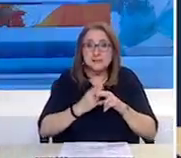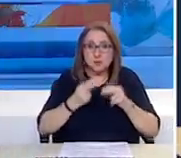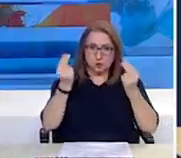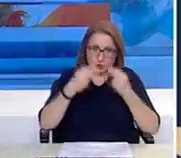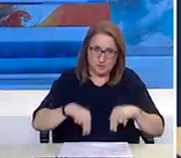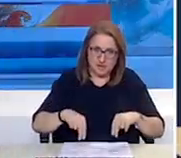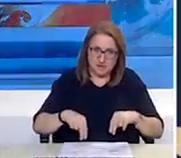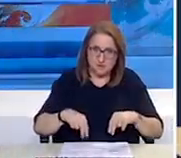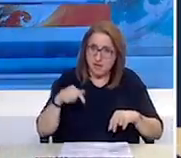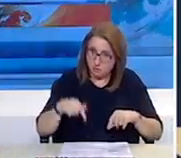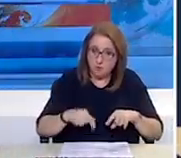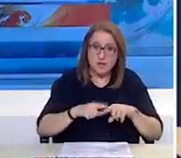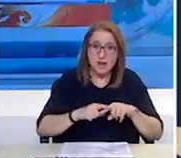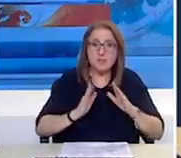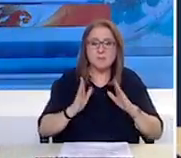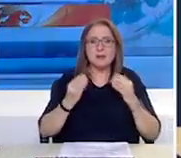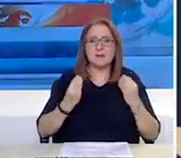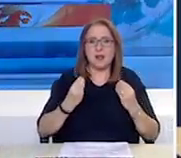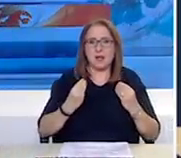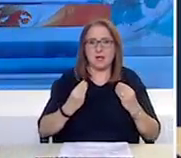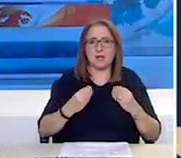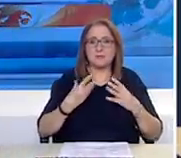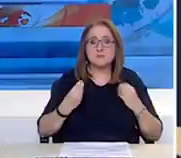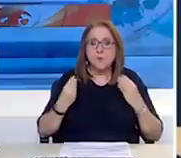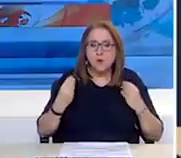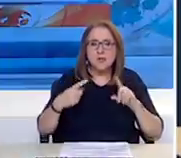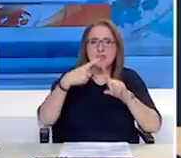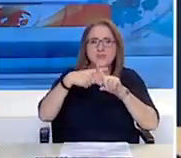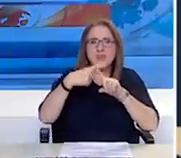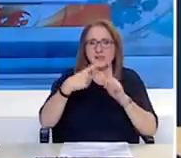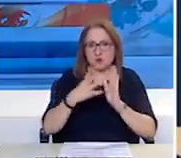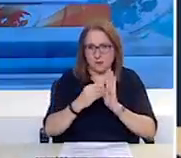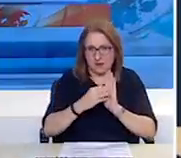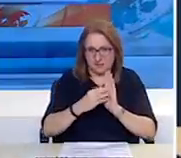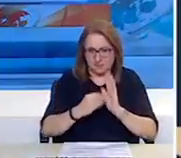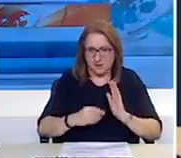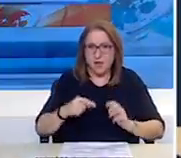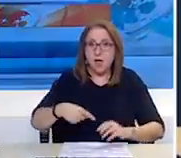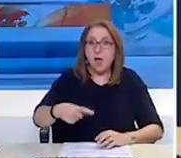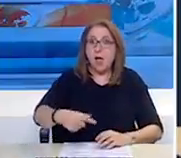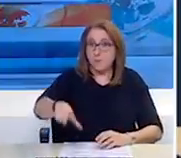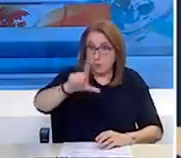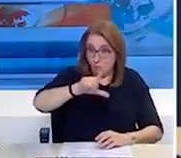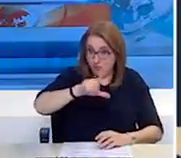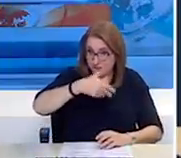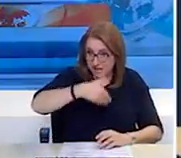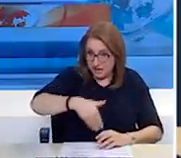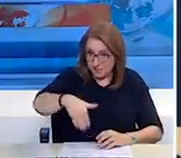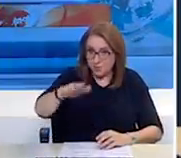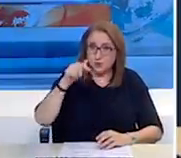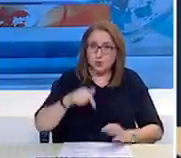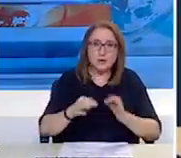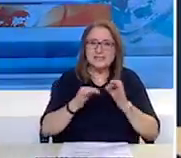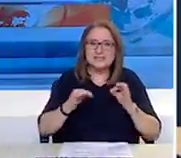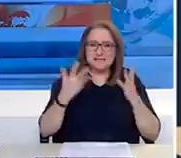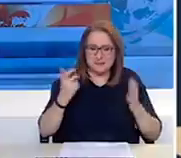θετικό παράδειγμα. Από τη Δευτέρα, λοιπόν, και με βάση τις νέες εισηγήσεις και εκτιμήσεις της Επιτροπής Εμπειρογνωμόνων, ισχύουν τα